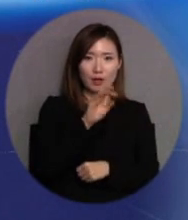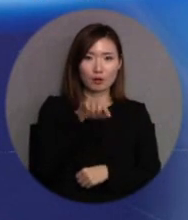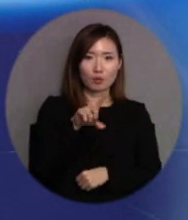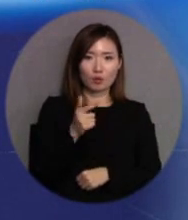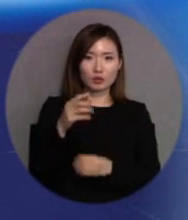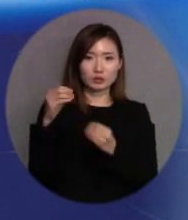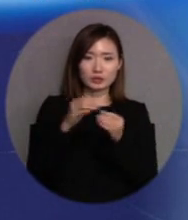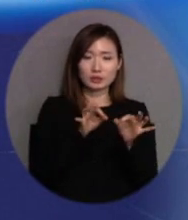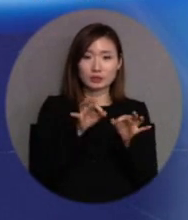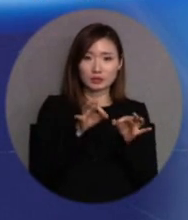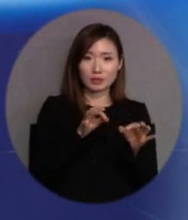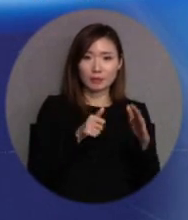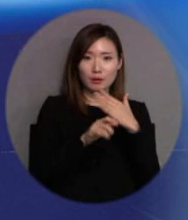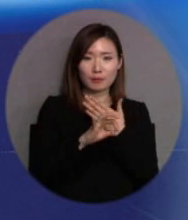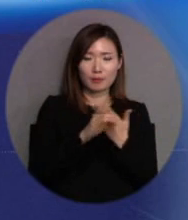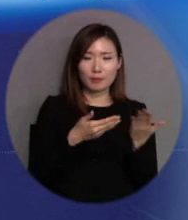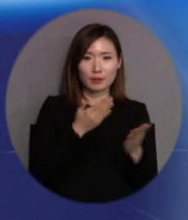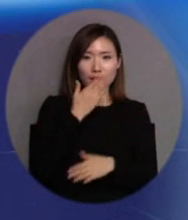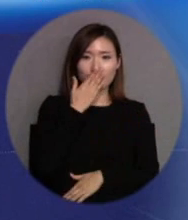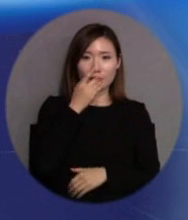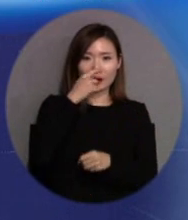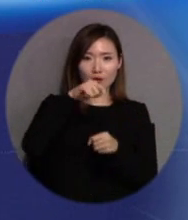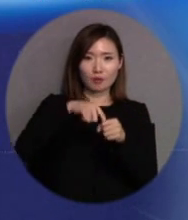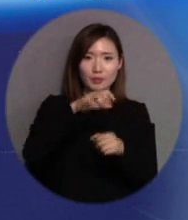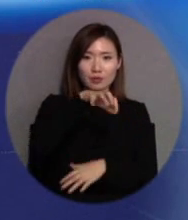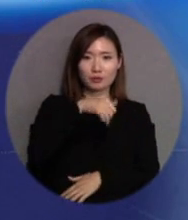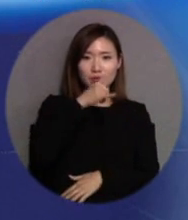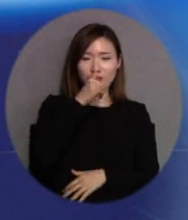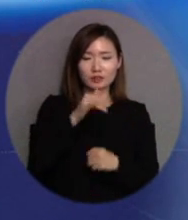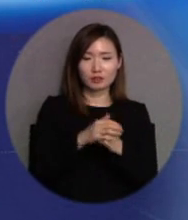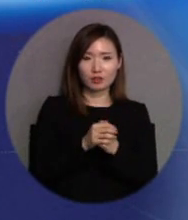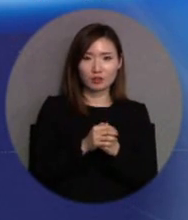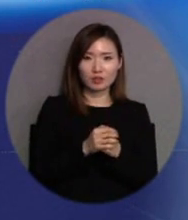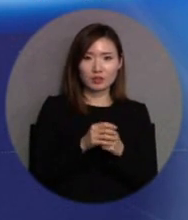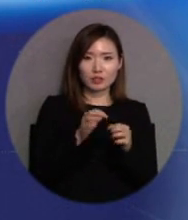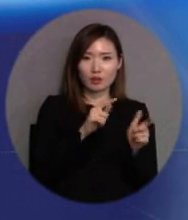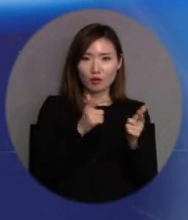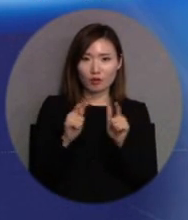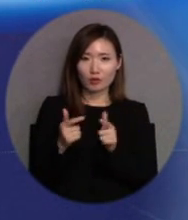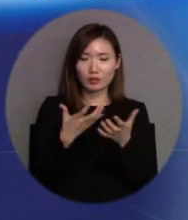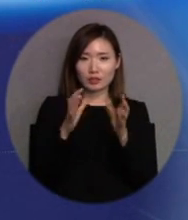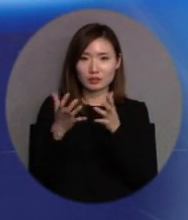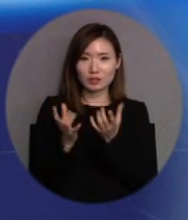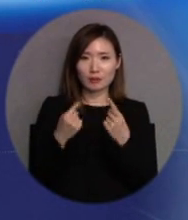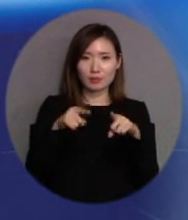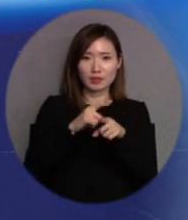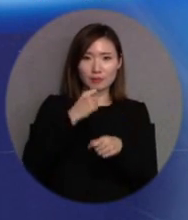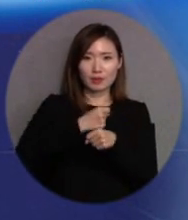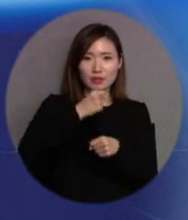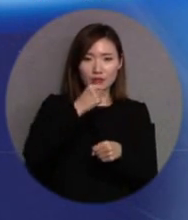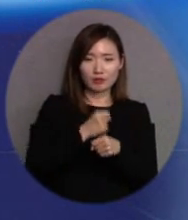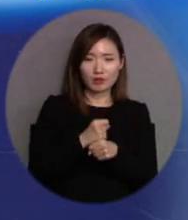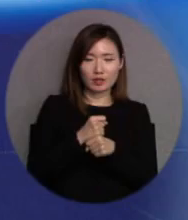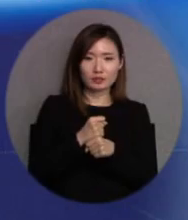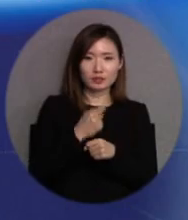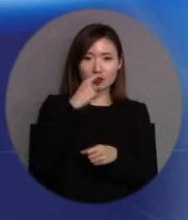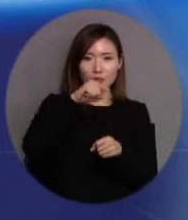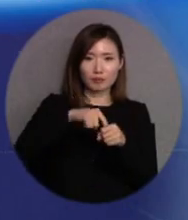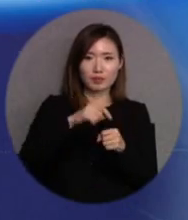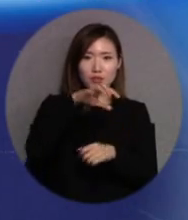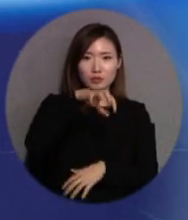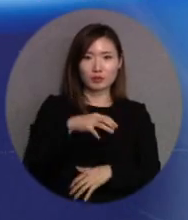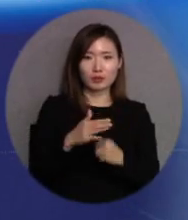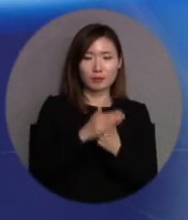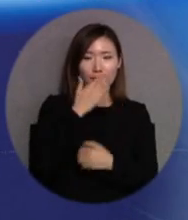가면 배달이 가능한 커피숍이 있습니다 상인들과 지역 추 및 시민단체가 함께 만들어가는 커피숍 이라 가능한 일이라고